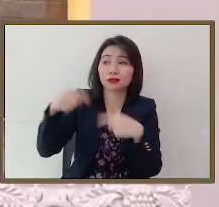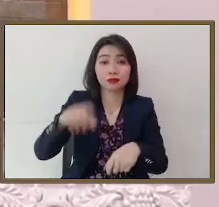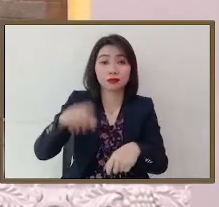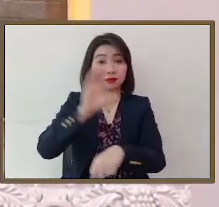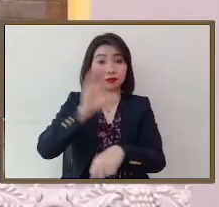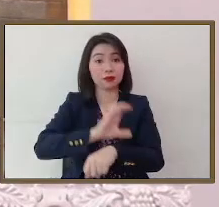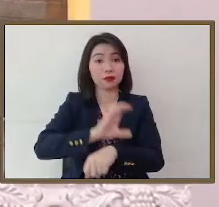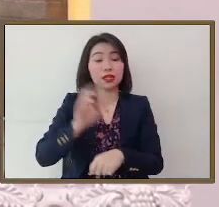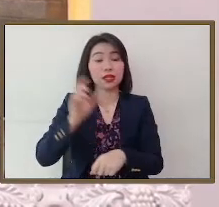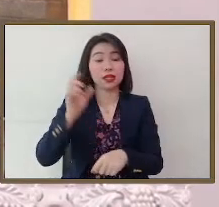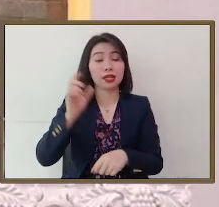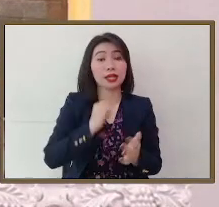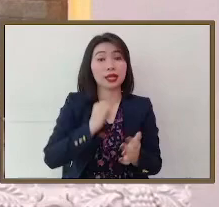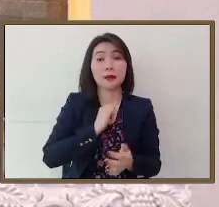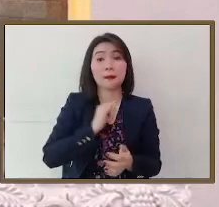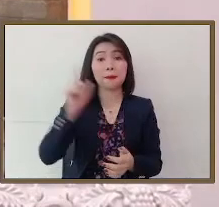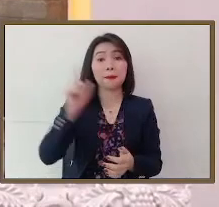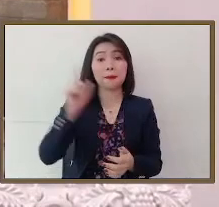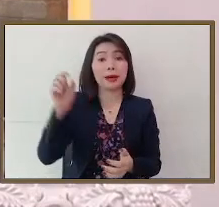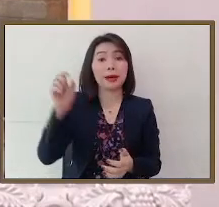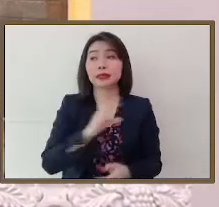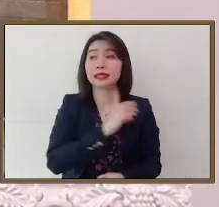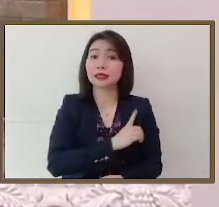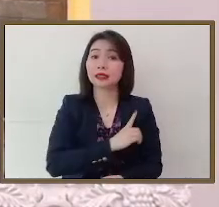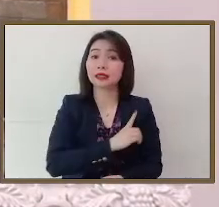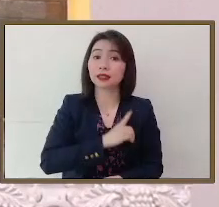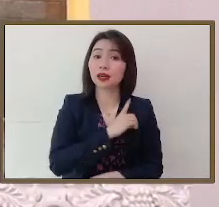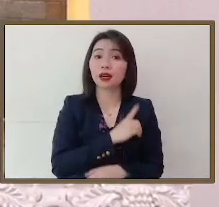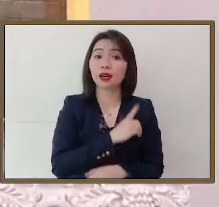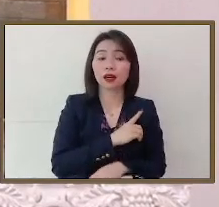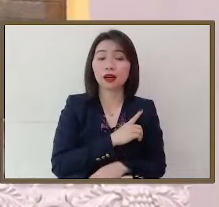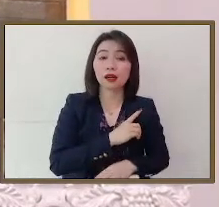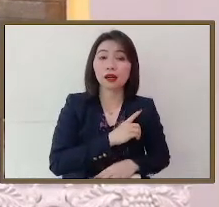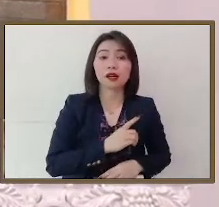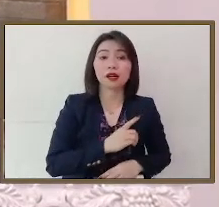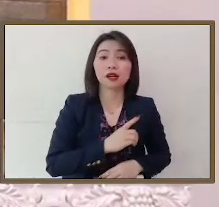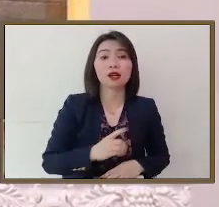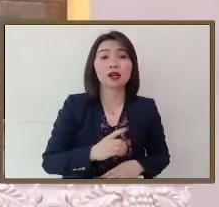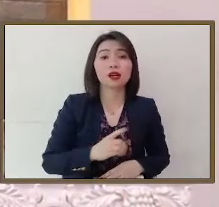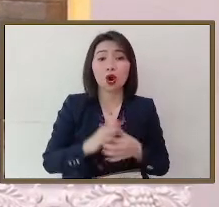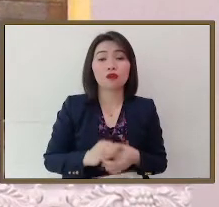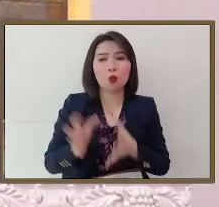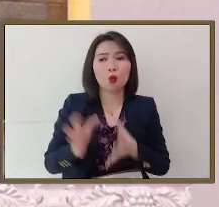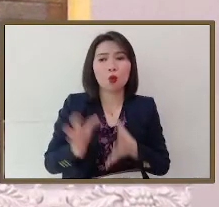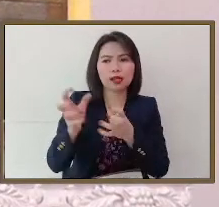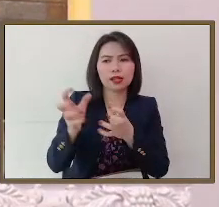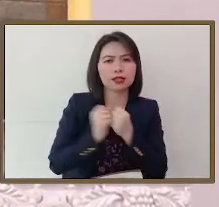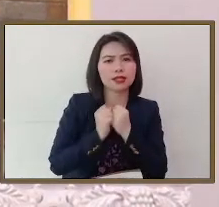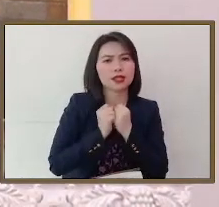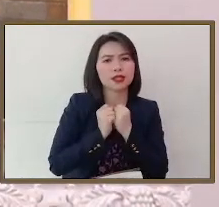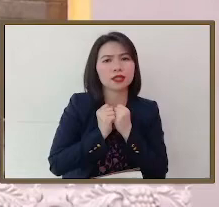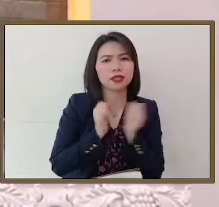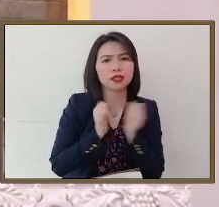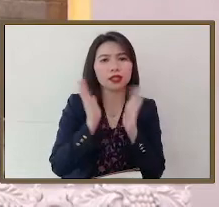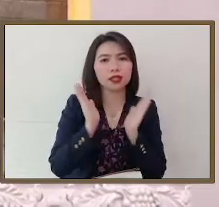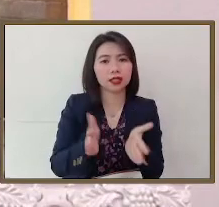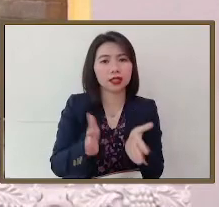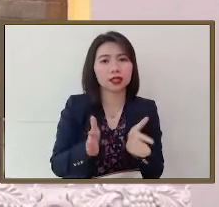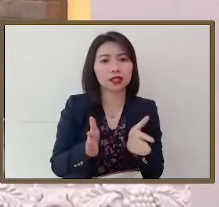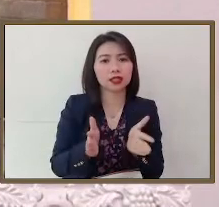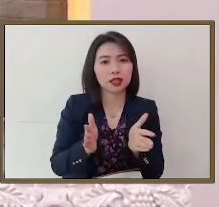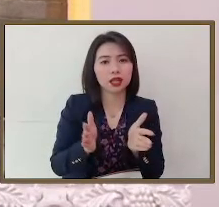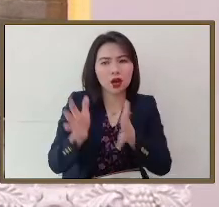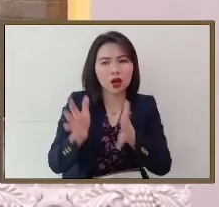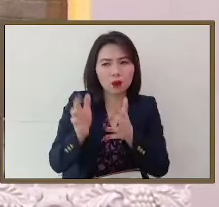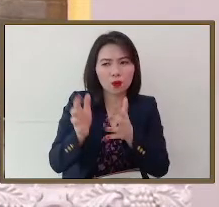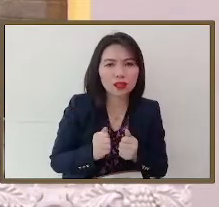the desire for desire of a hungry Christian that is hungering